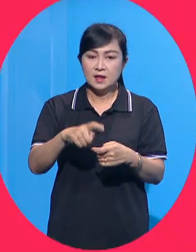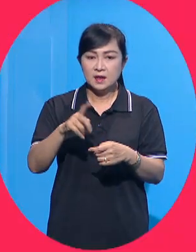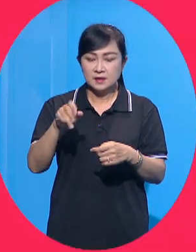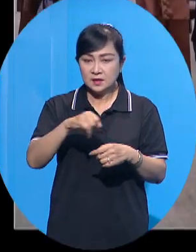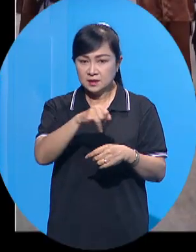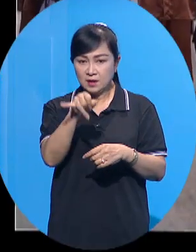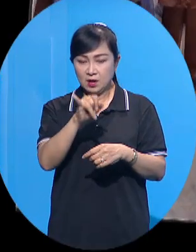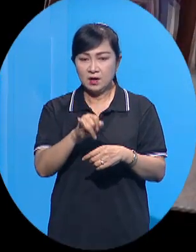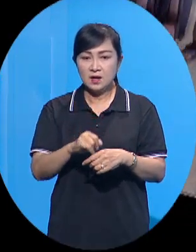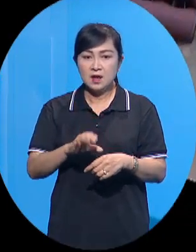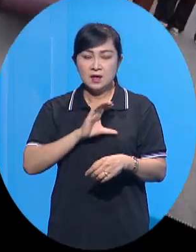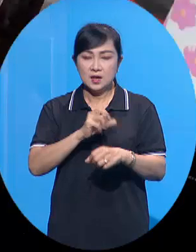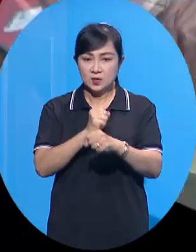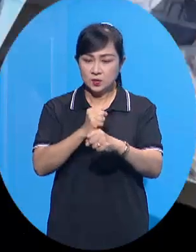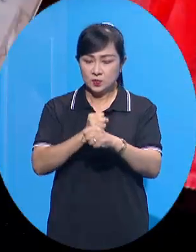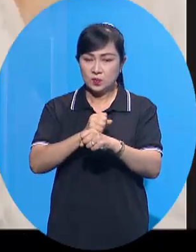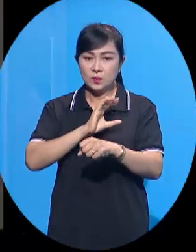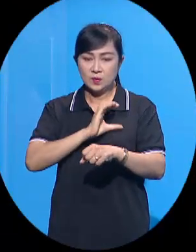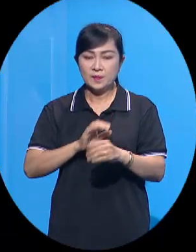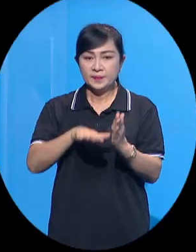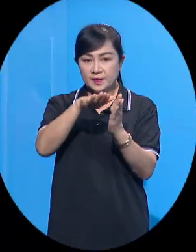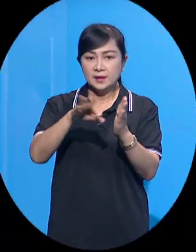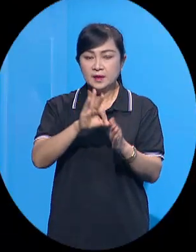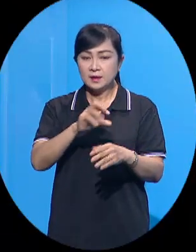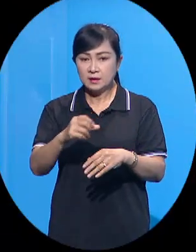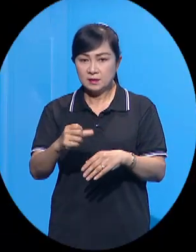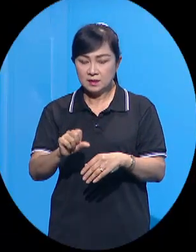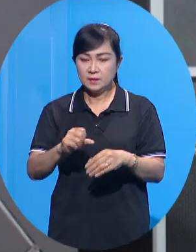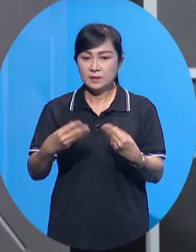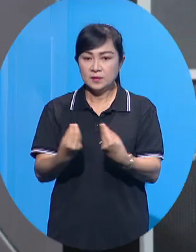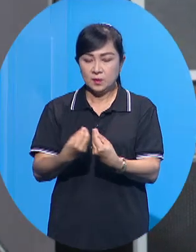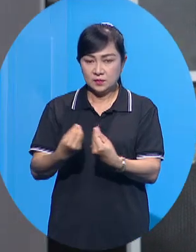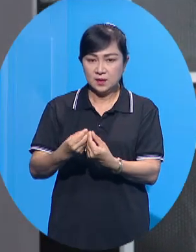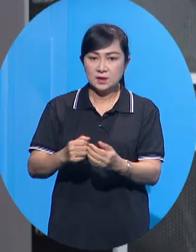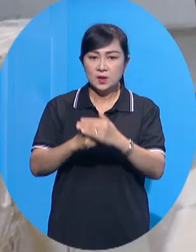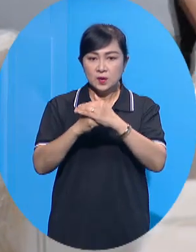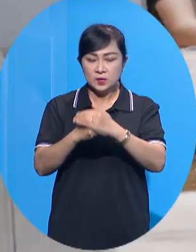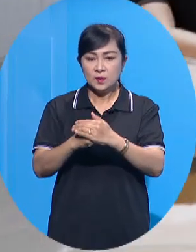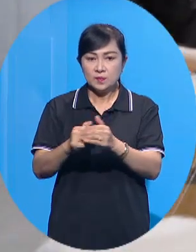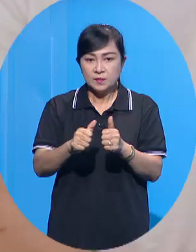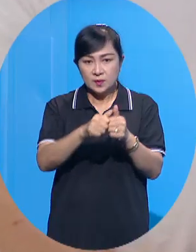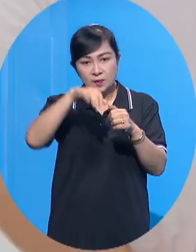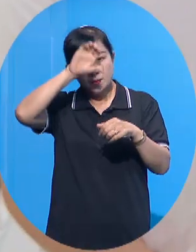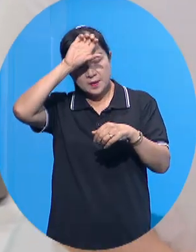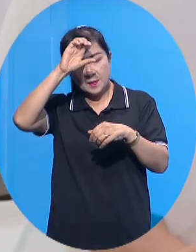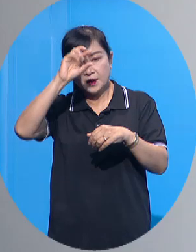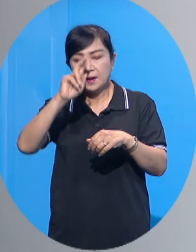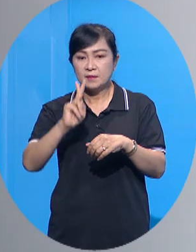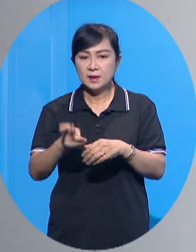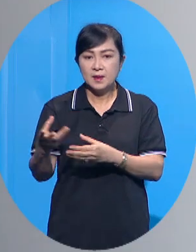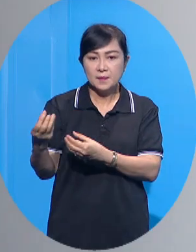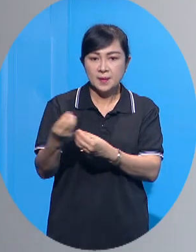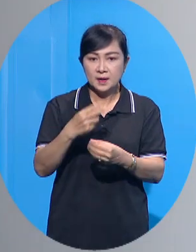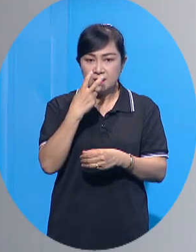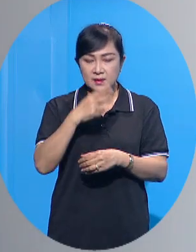nét. Nghề chủ chốt chính là chương trình được TikTok Shop đầu tư thực hiện nhằm tôn vinh hành trình theo đuổi đam mê đầy cảm hứng, mang đến